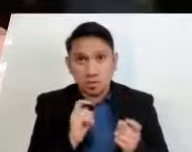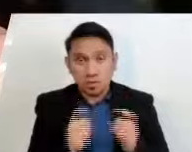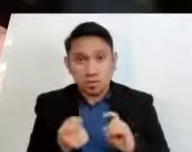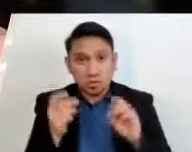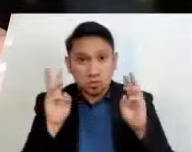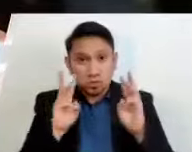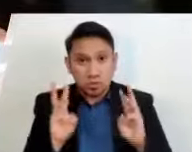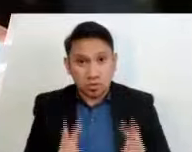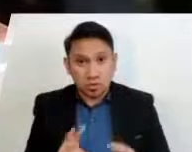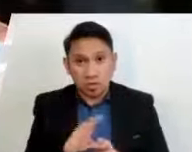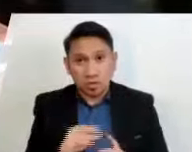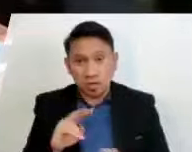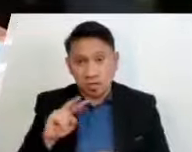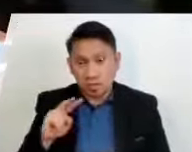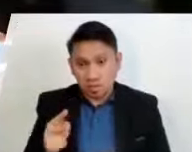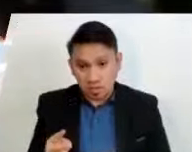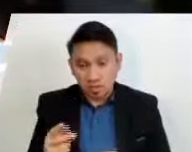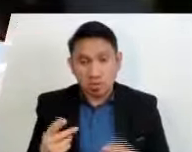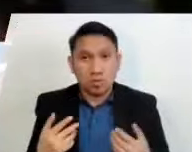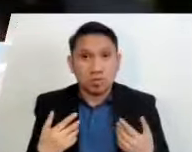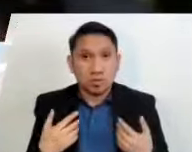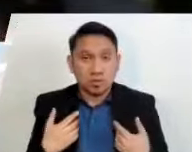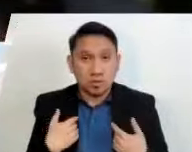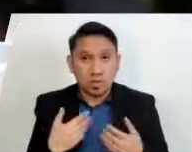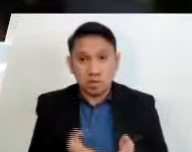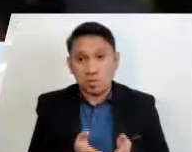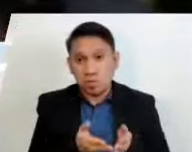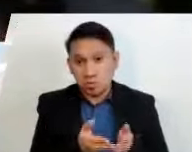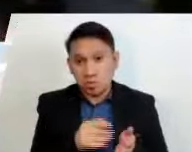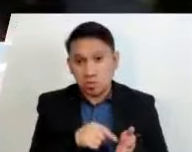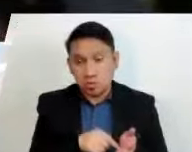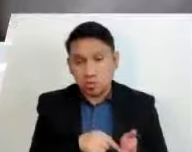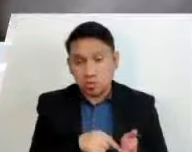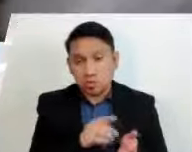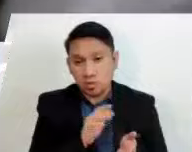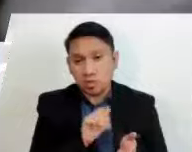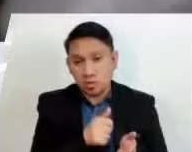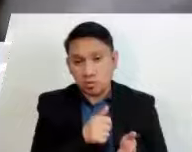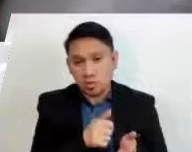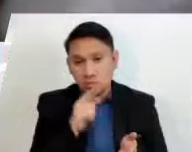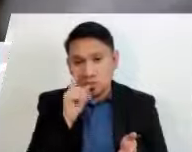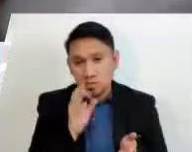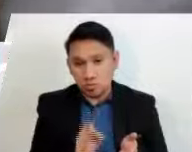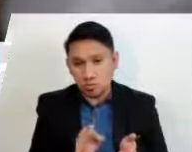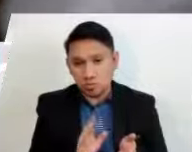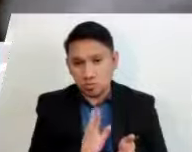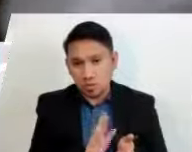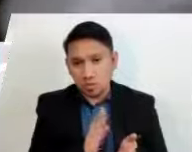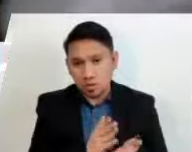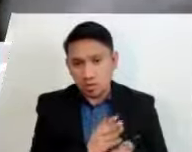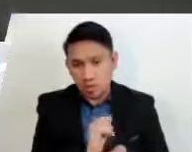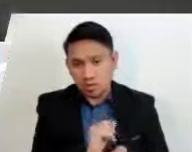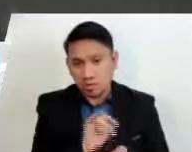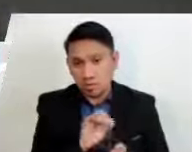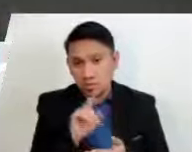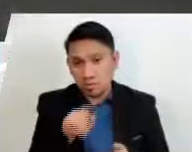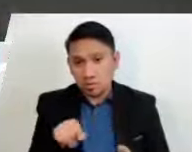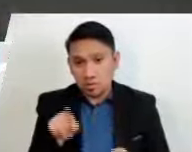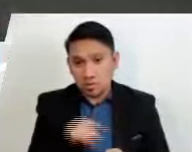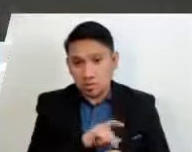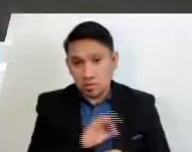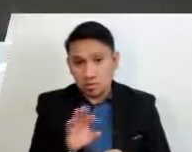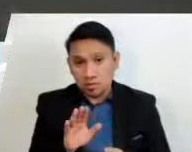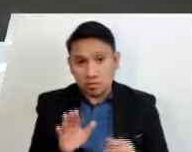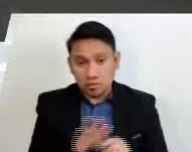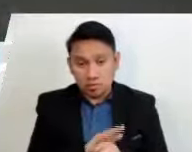may prerogative din po ang shipping lines na mag-cancel ng kanilang mga trip kapag over capacity na yung isang barko.